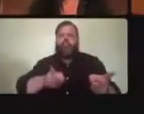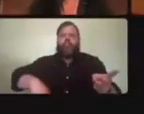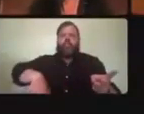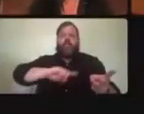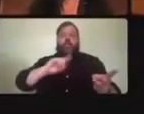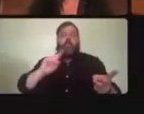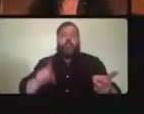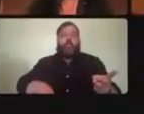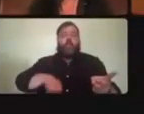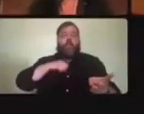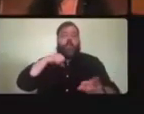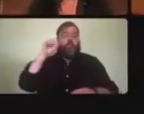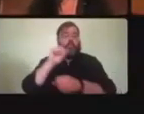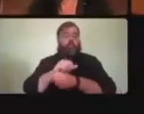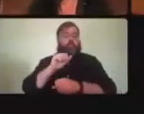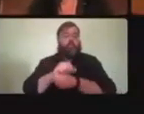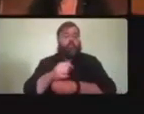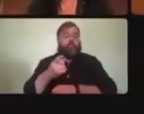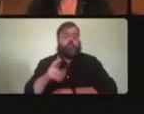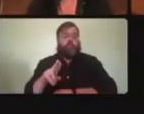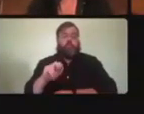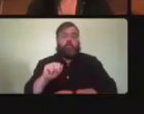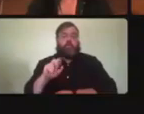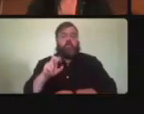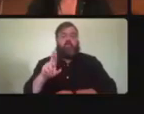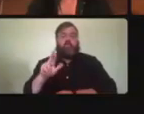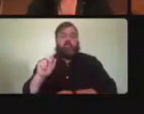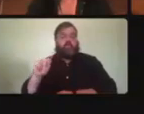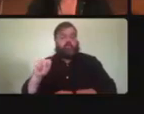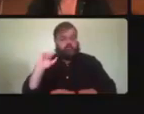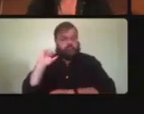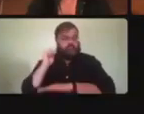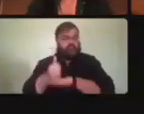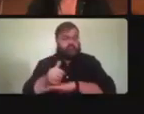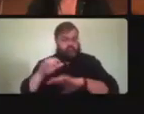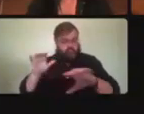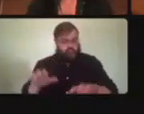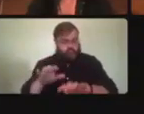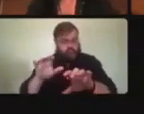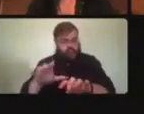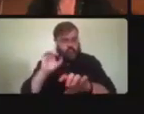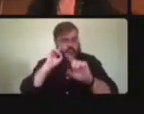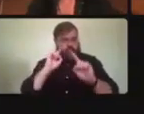kama bodi kwa sababu tumefurahia sana kazi ambayo